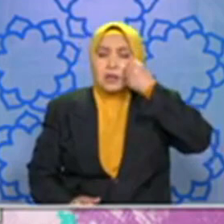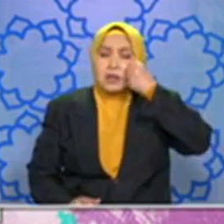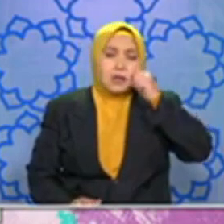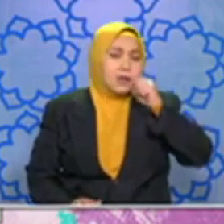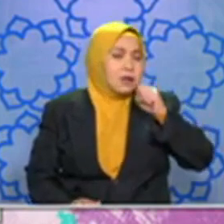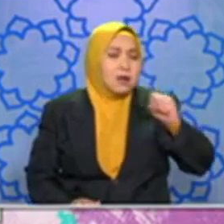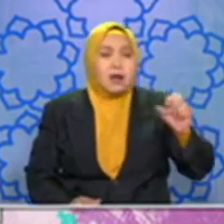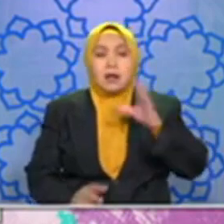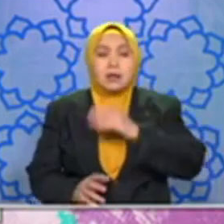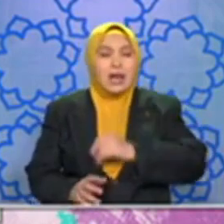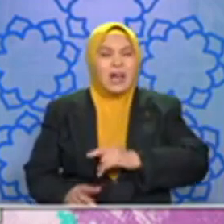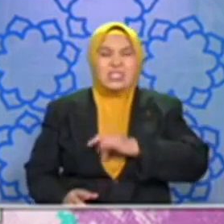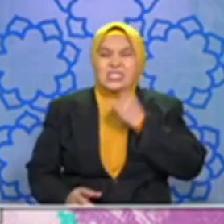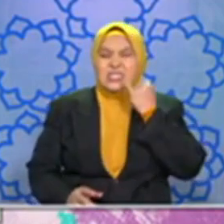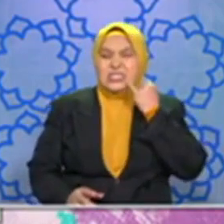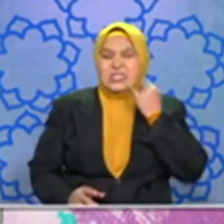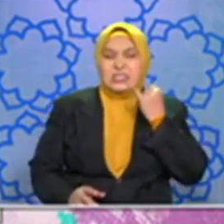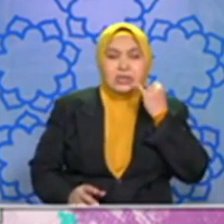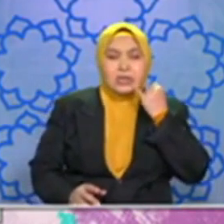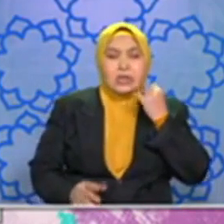baynal ladhina la